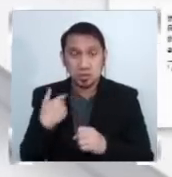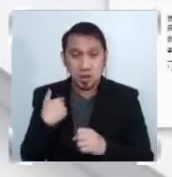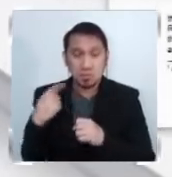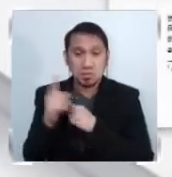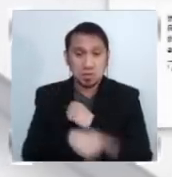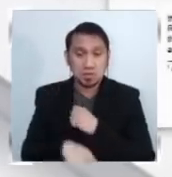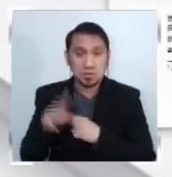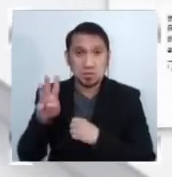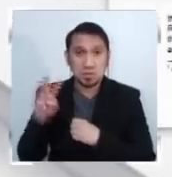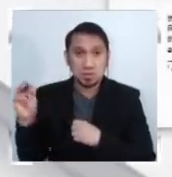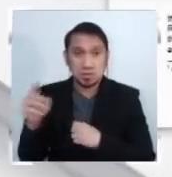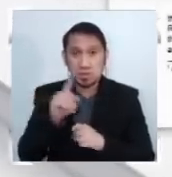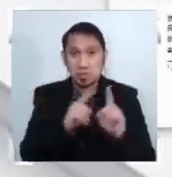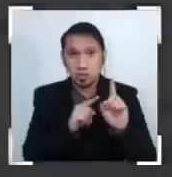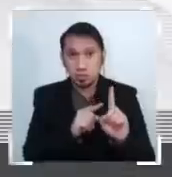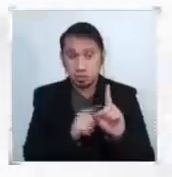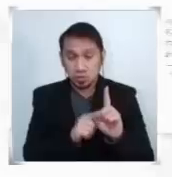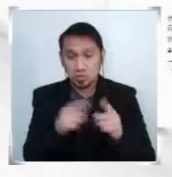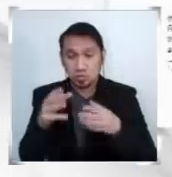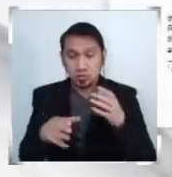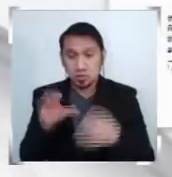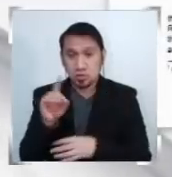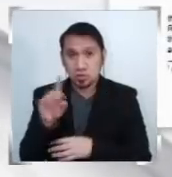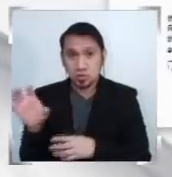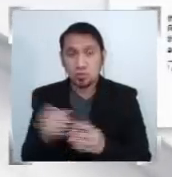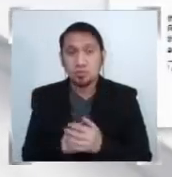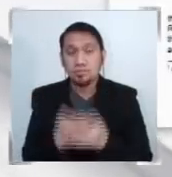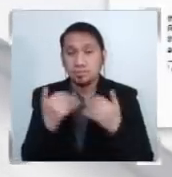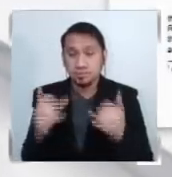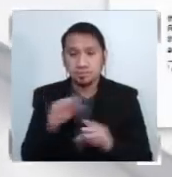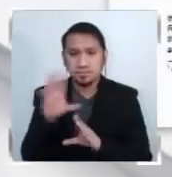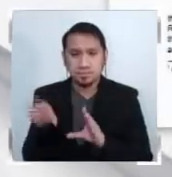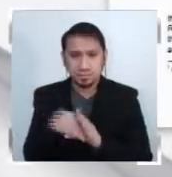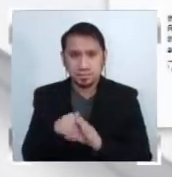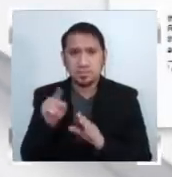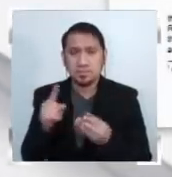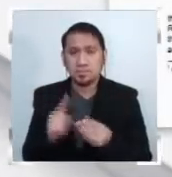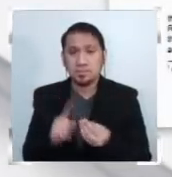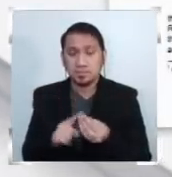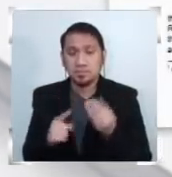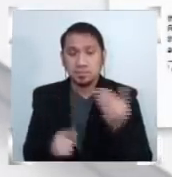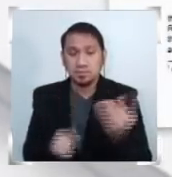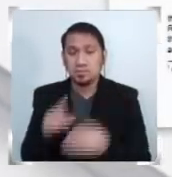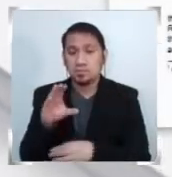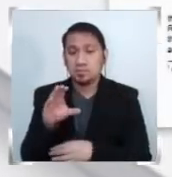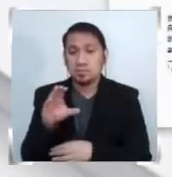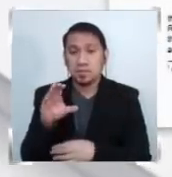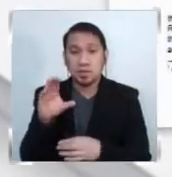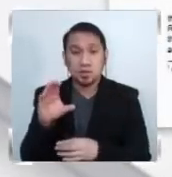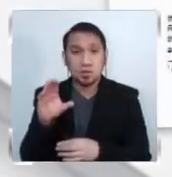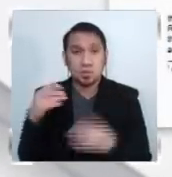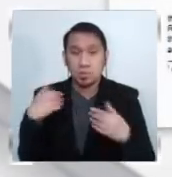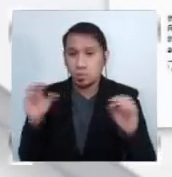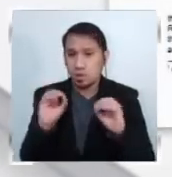isang kaso pa lamang ng paglabag sa tax code. Tinukoy din ng mga petitioner ang inilabas sa certification ng QCRTC na wala raw